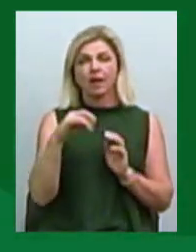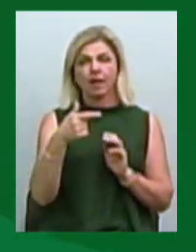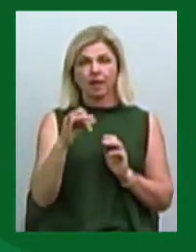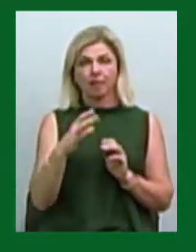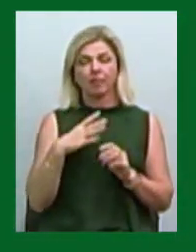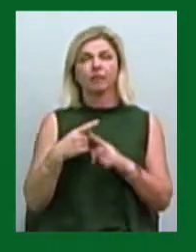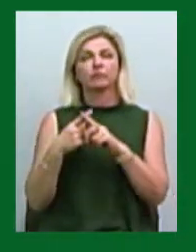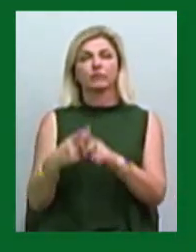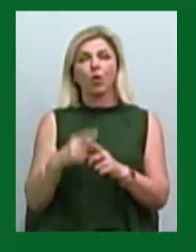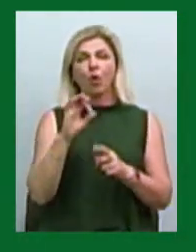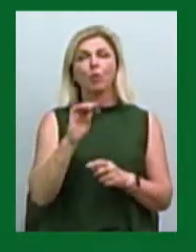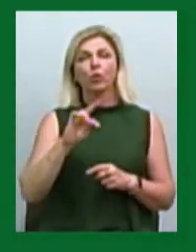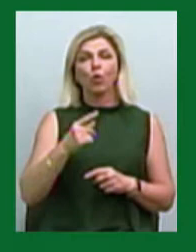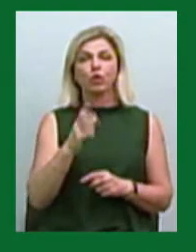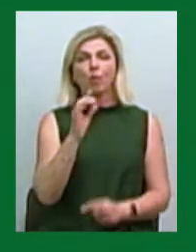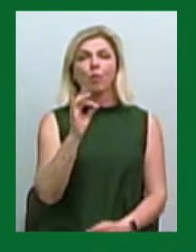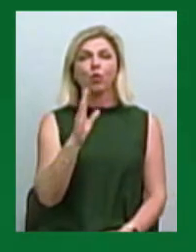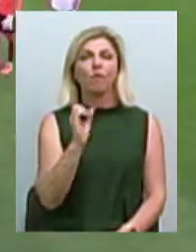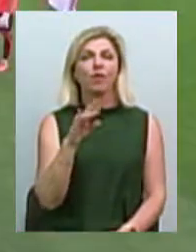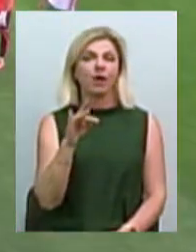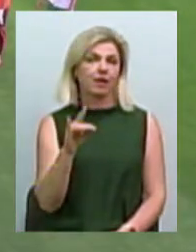поступилися «Оболоні Бровар».